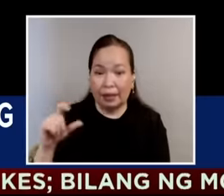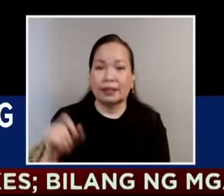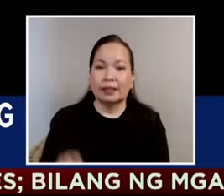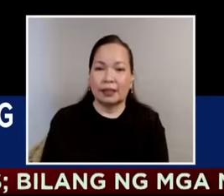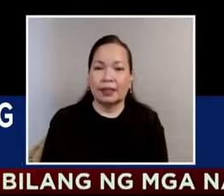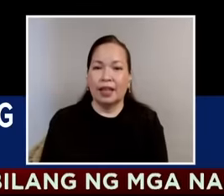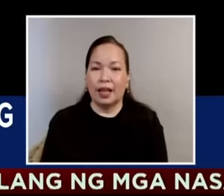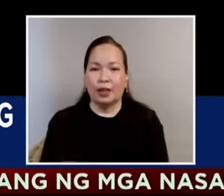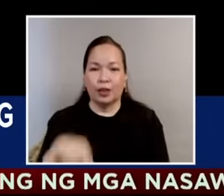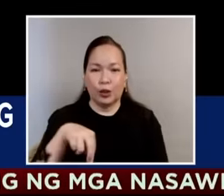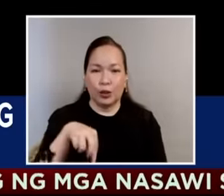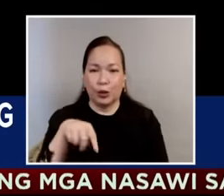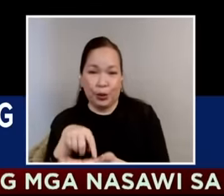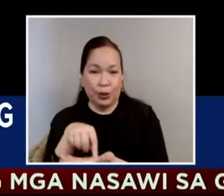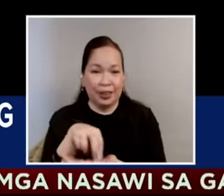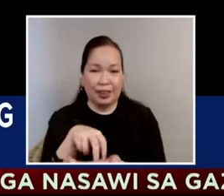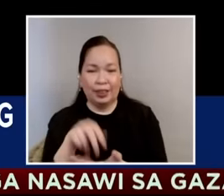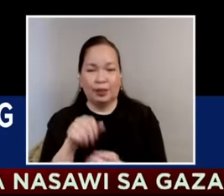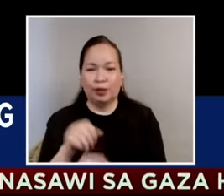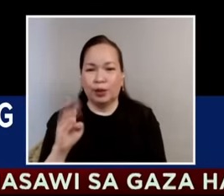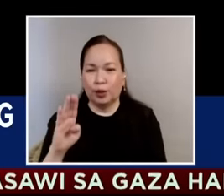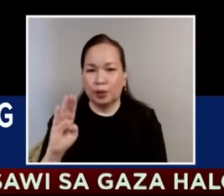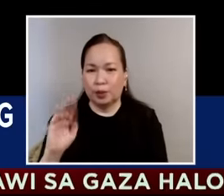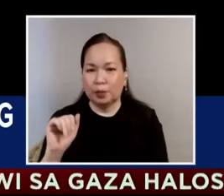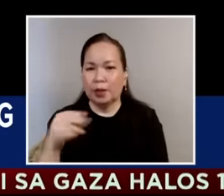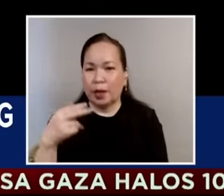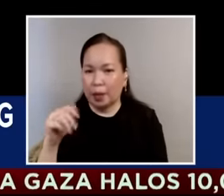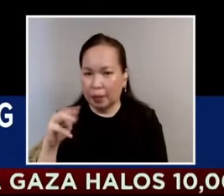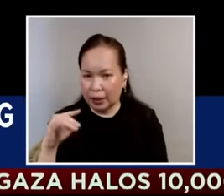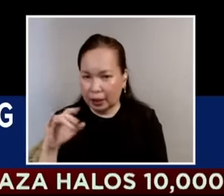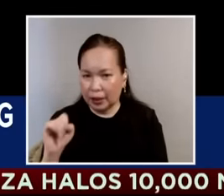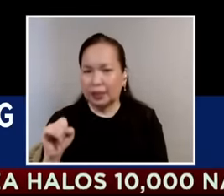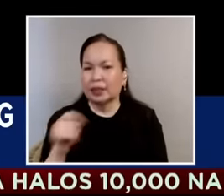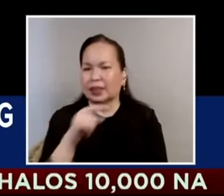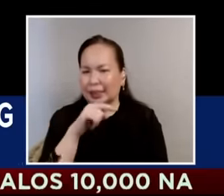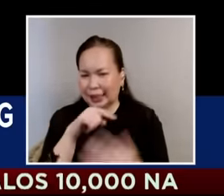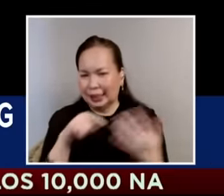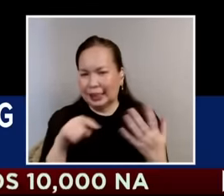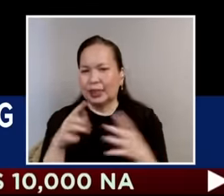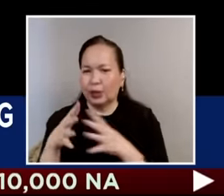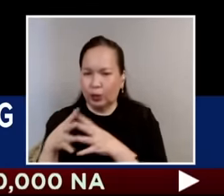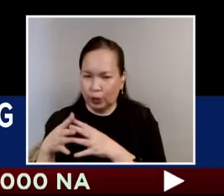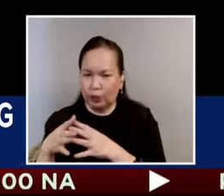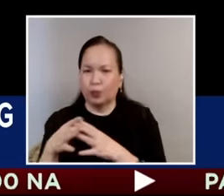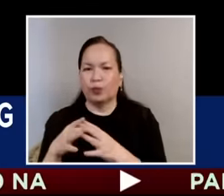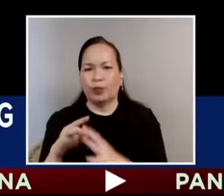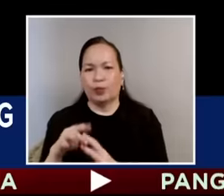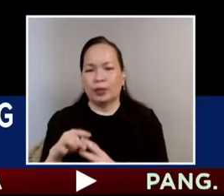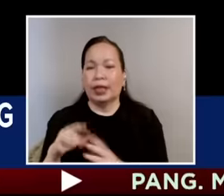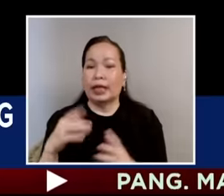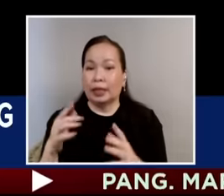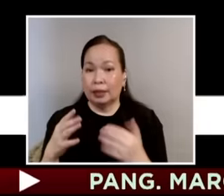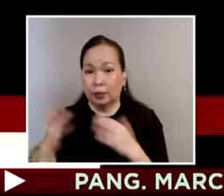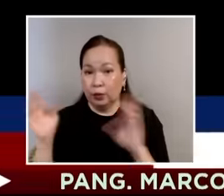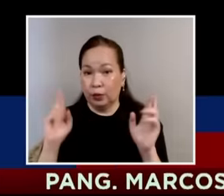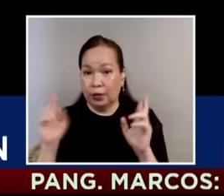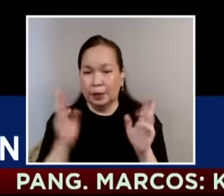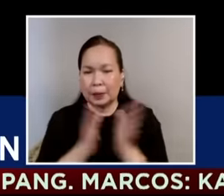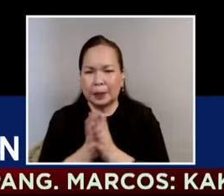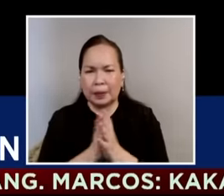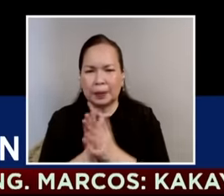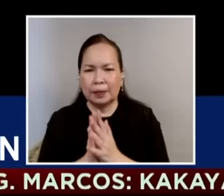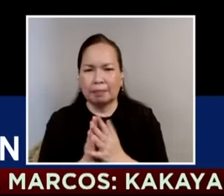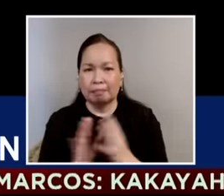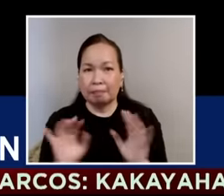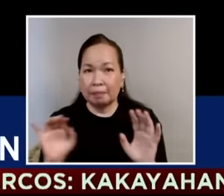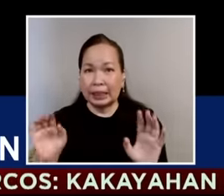kasama ni na Miss Bahamas, Cayman Islands, India, Ecuador at USA. Inaabangan na ang closed-door interview at preliminary competition